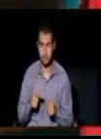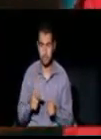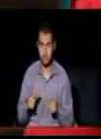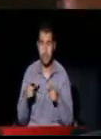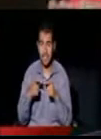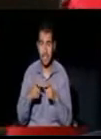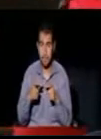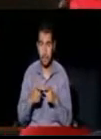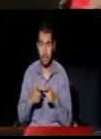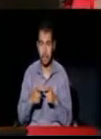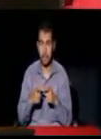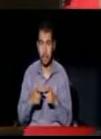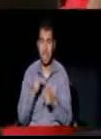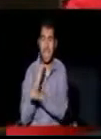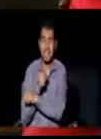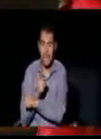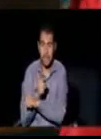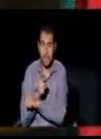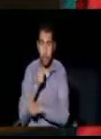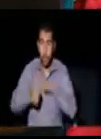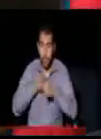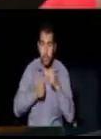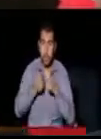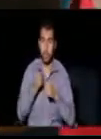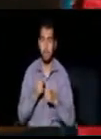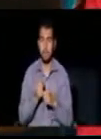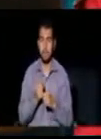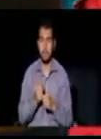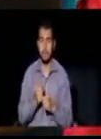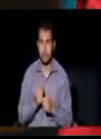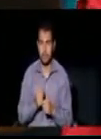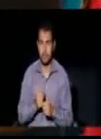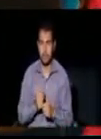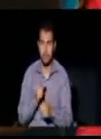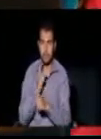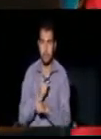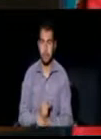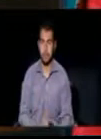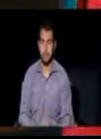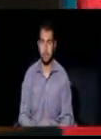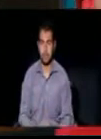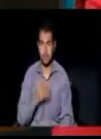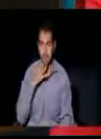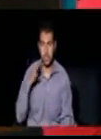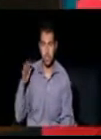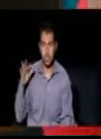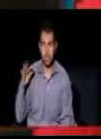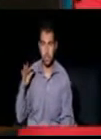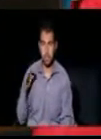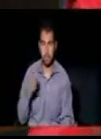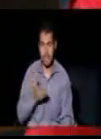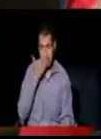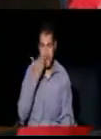ايام، هنقعد عندهم وننام عندهم ونعلمهم كل حاجه الشباب اللي هم ما فيش حد يعرف عنهم